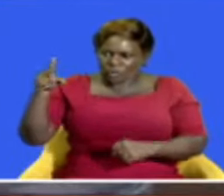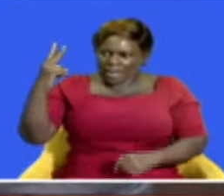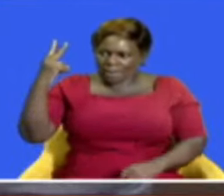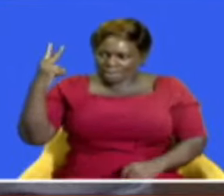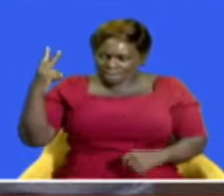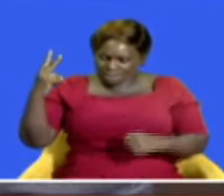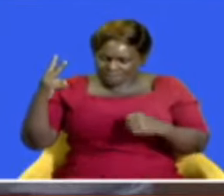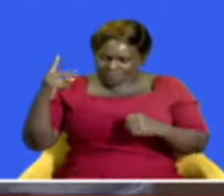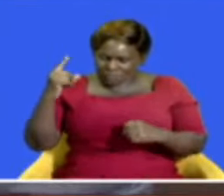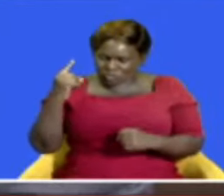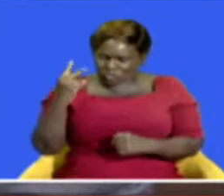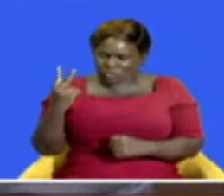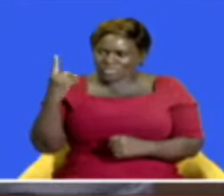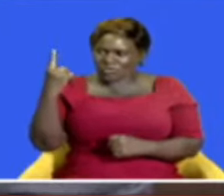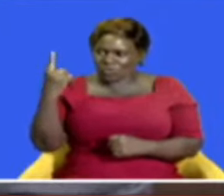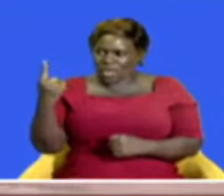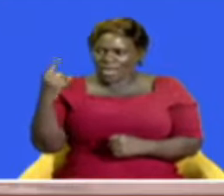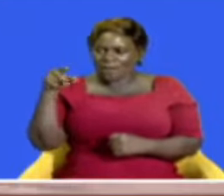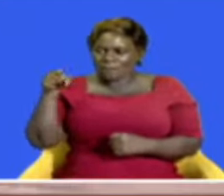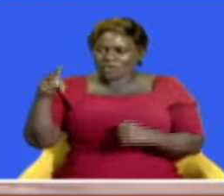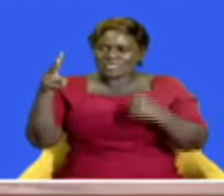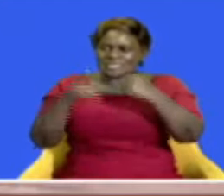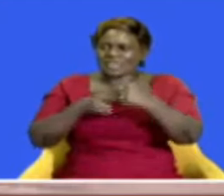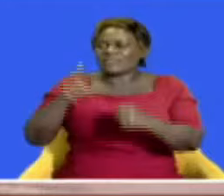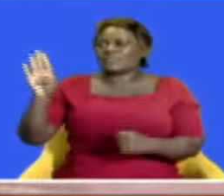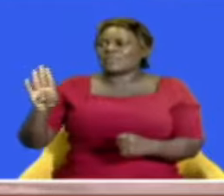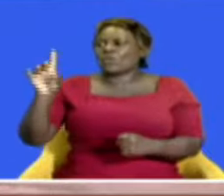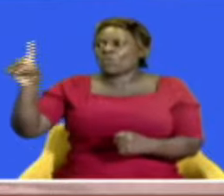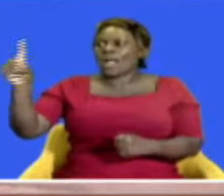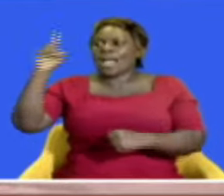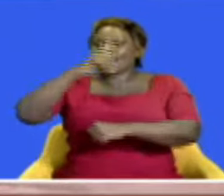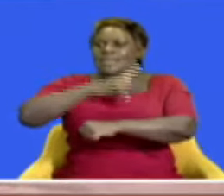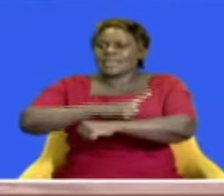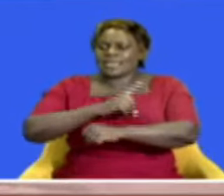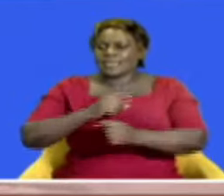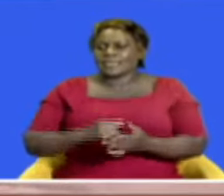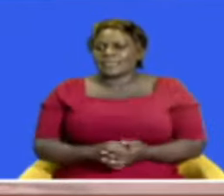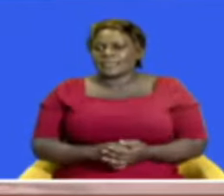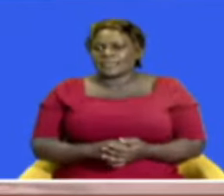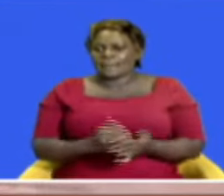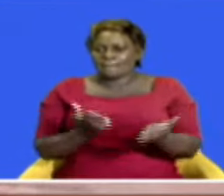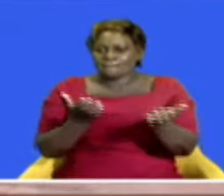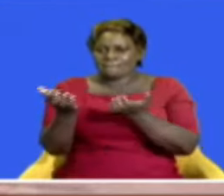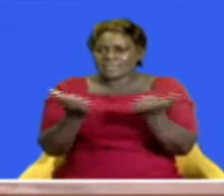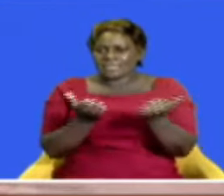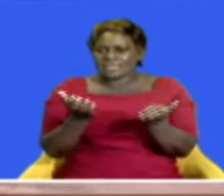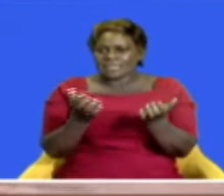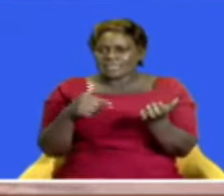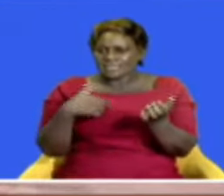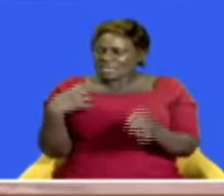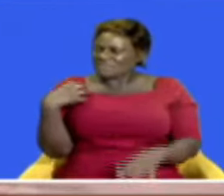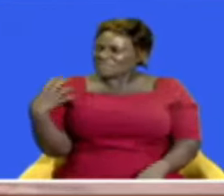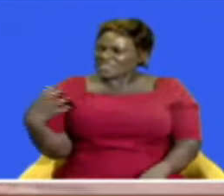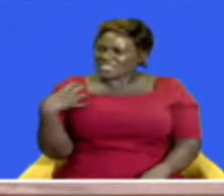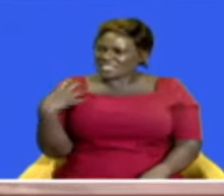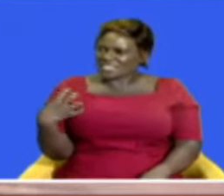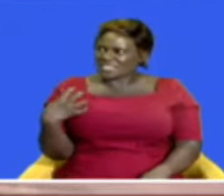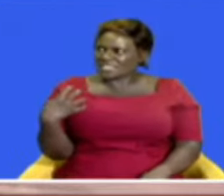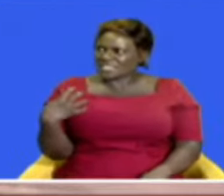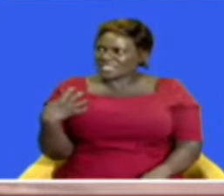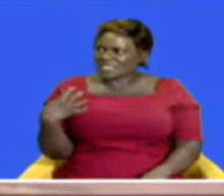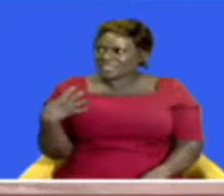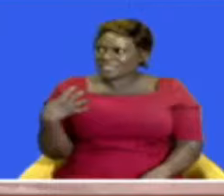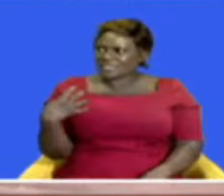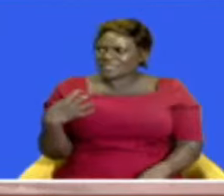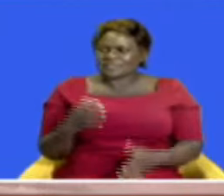21.7 billion. Nilikuwa nikitazama naona. Kwa kila siku. Hizo ama ni sisi wasomko tu serikali imeona hawa wako